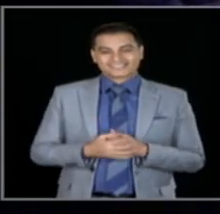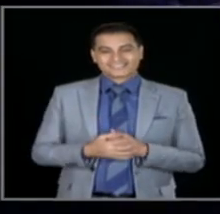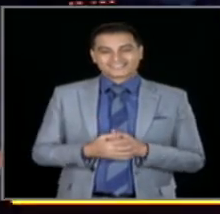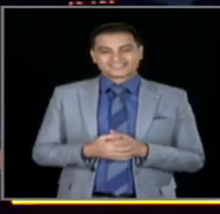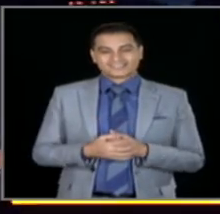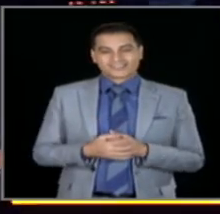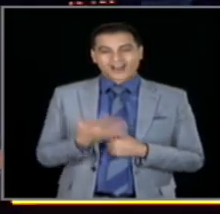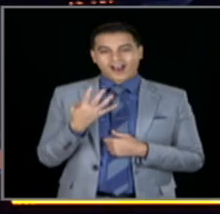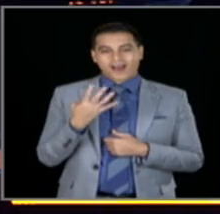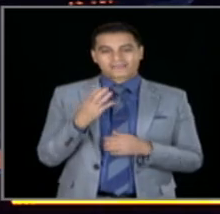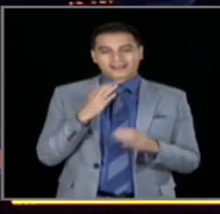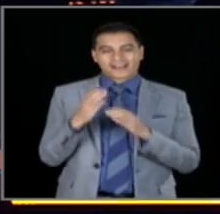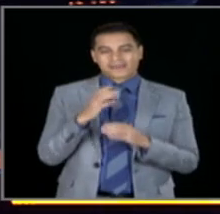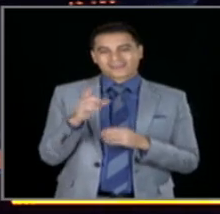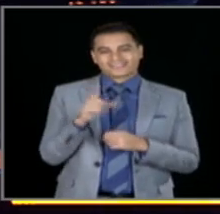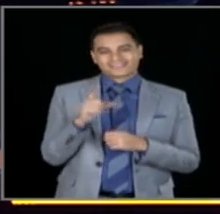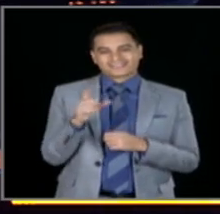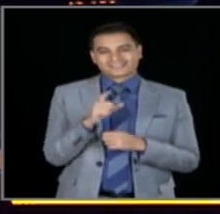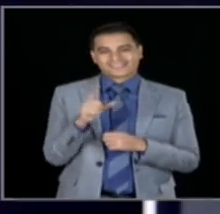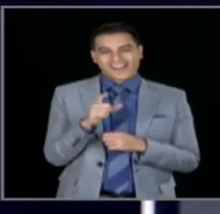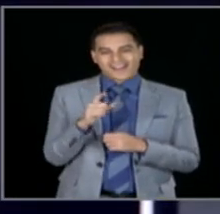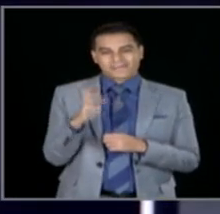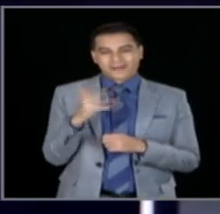أربع اجابات صح